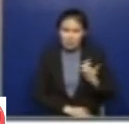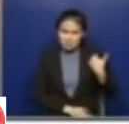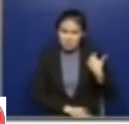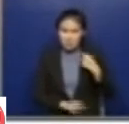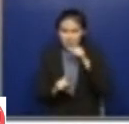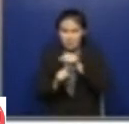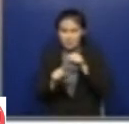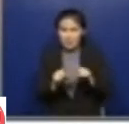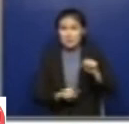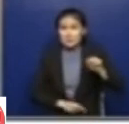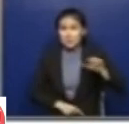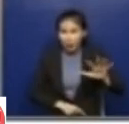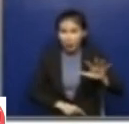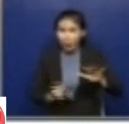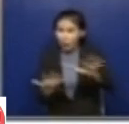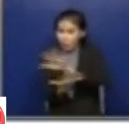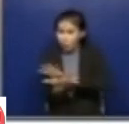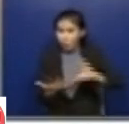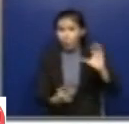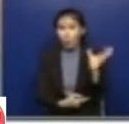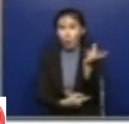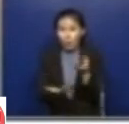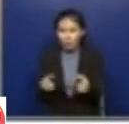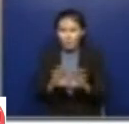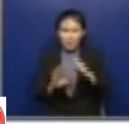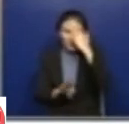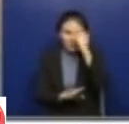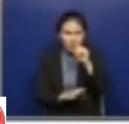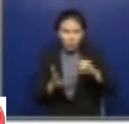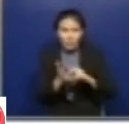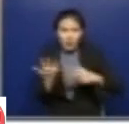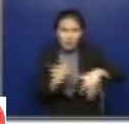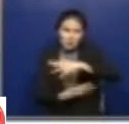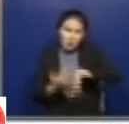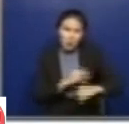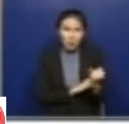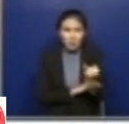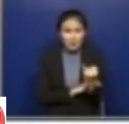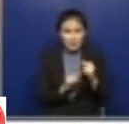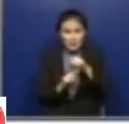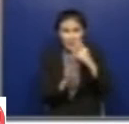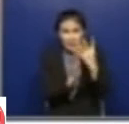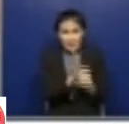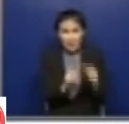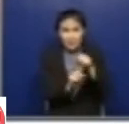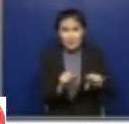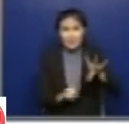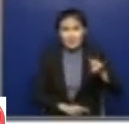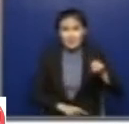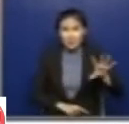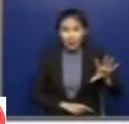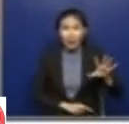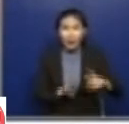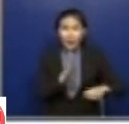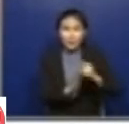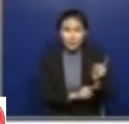25% ของเหมืองทั่วโลกที่ปิดตัวเพราะทรัพยากรหมดจริงๆอีก 75% เนี่ยปิดเหมืองเพราะเหตุผลท